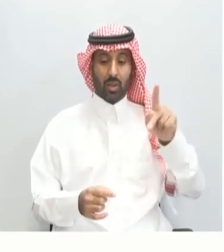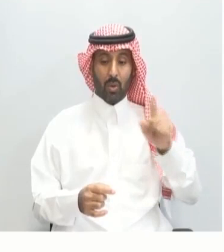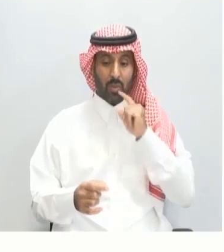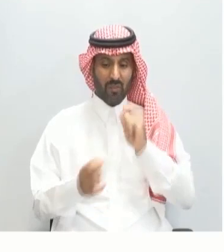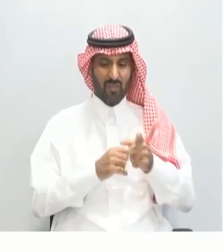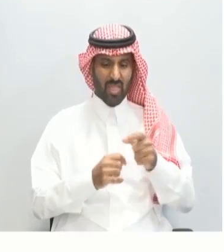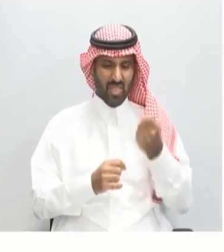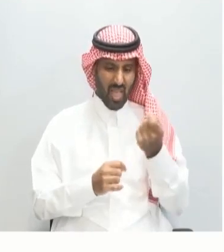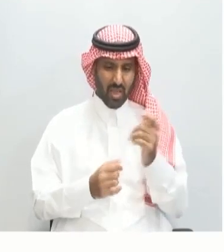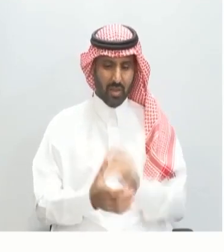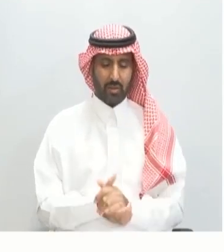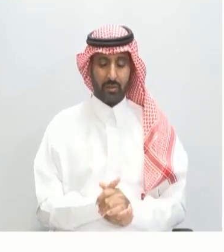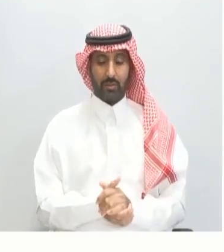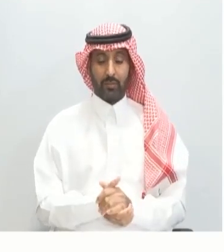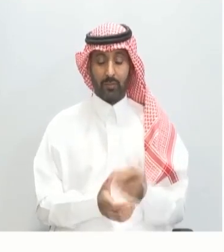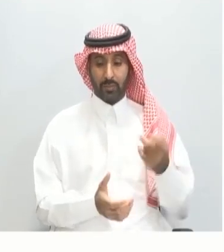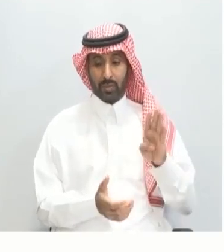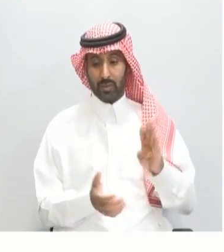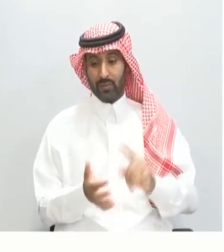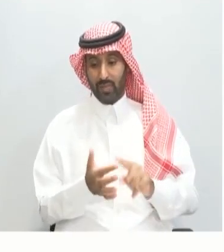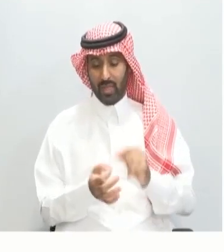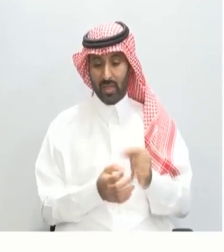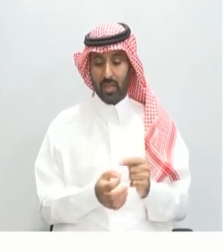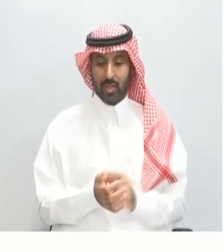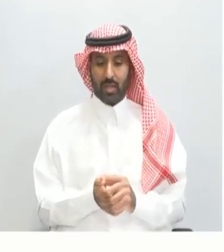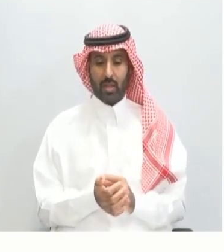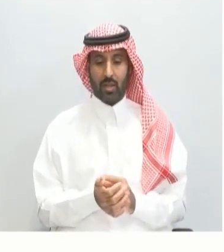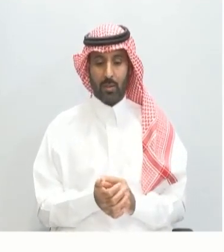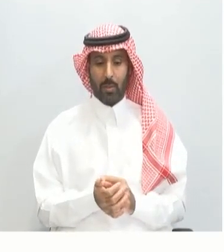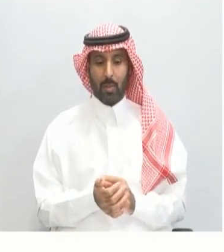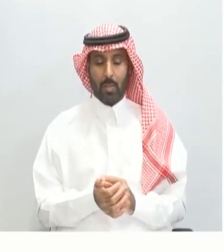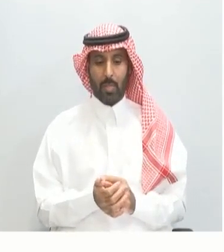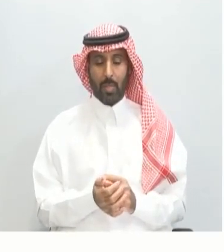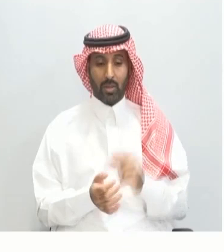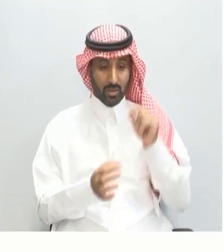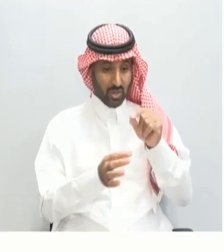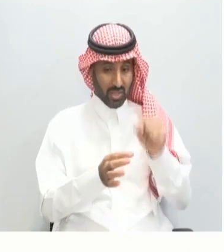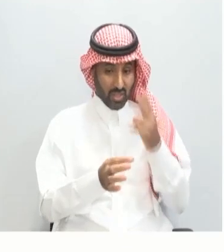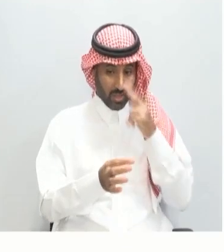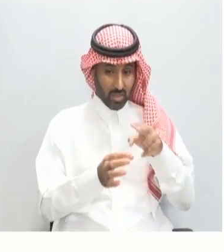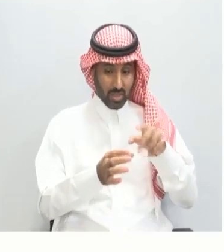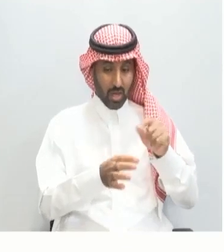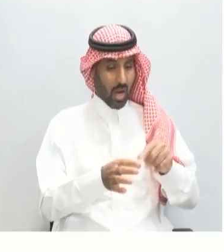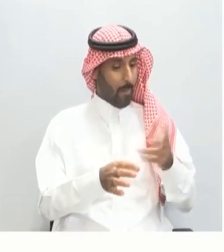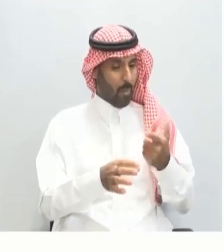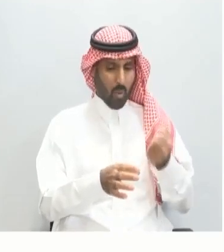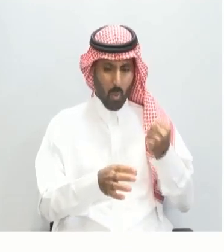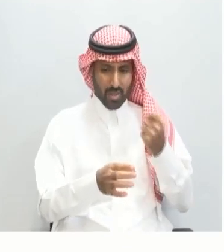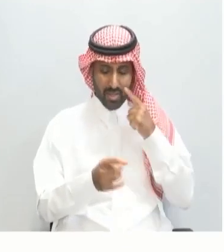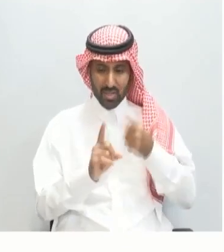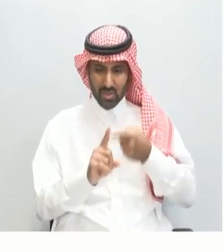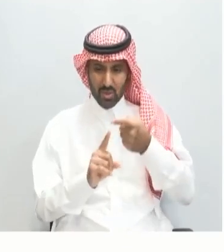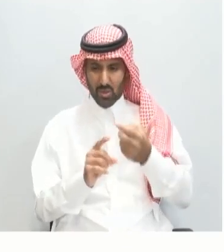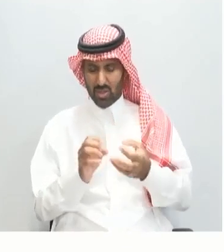كيلو متر في الثانيه وابنائه هو الجهاز الذي يقيس قوه الزلازل